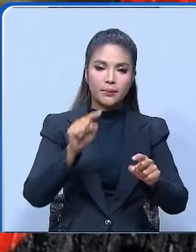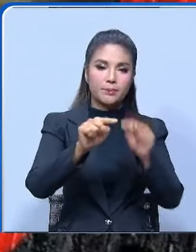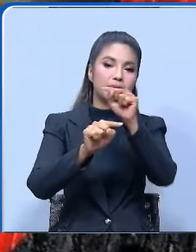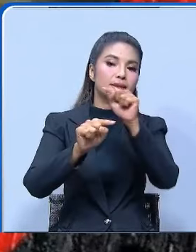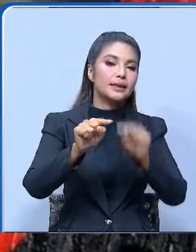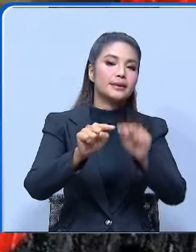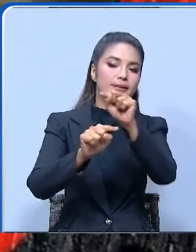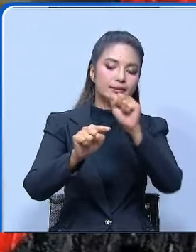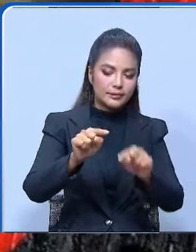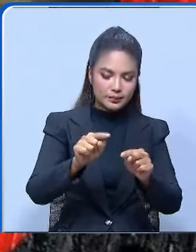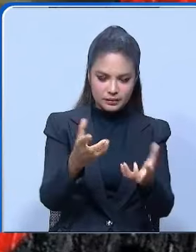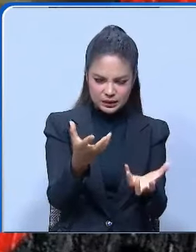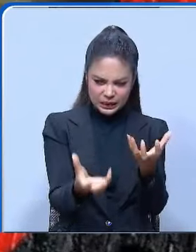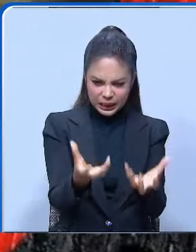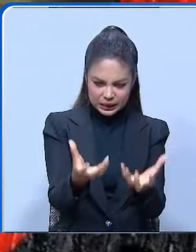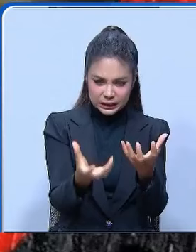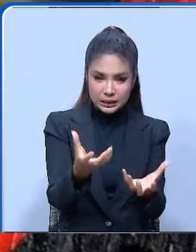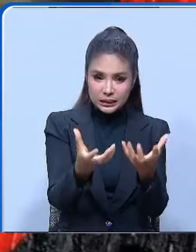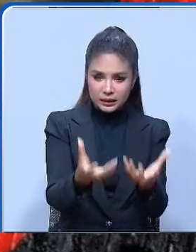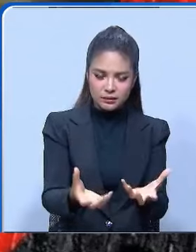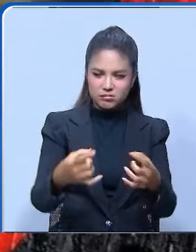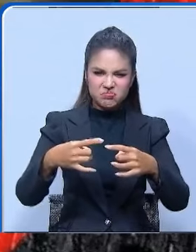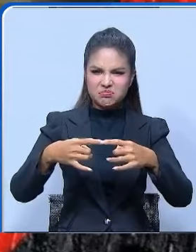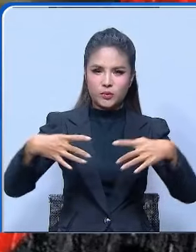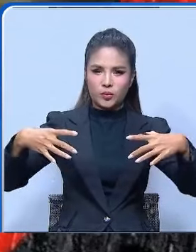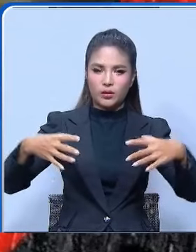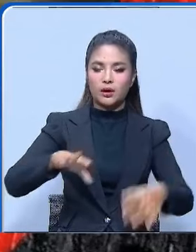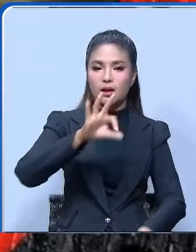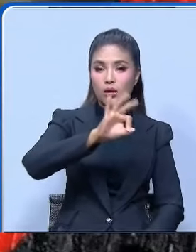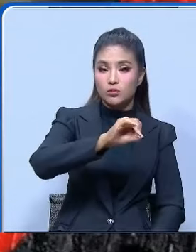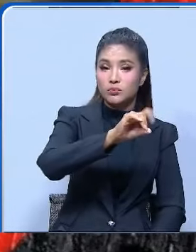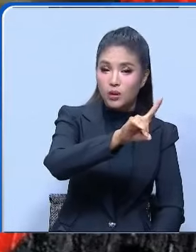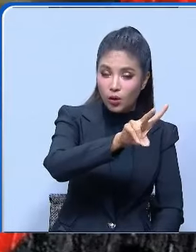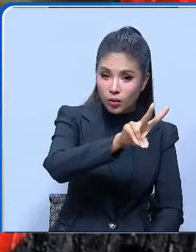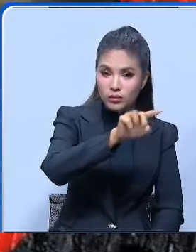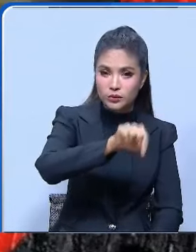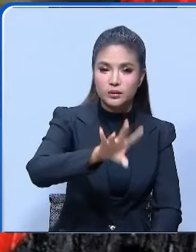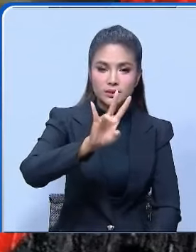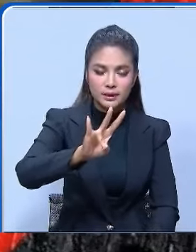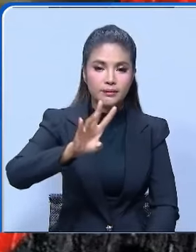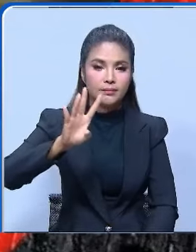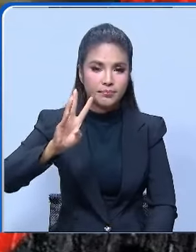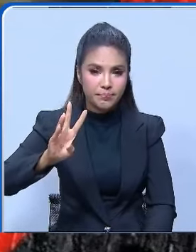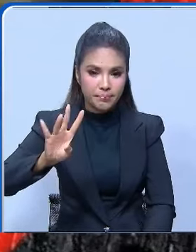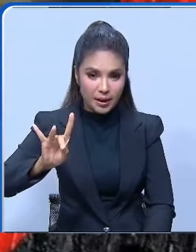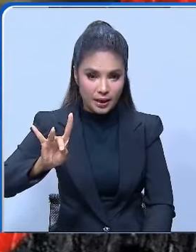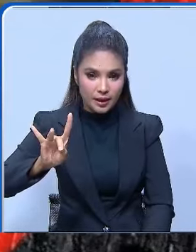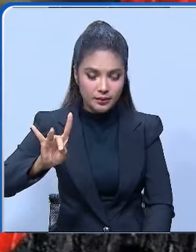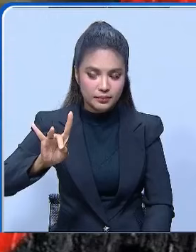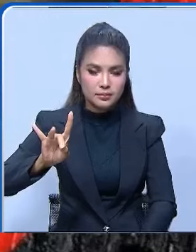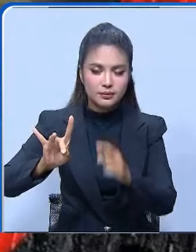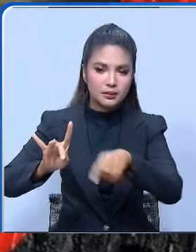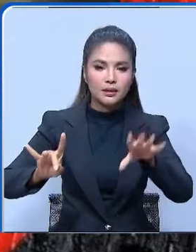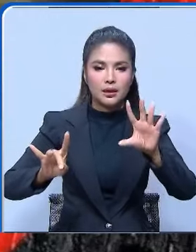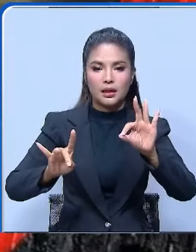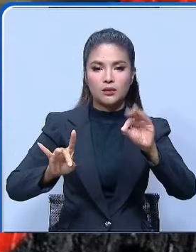องเนี่ยมันไม่ได้ค่ะคือมันมีเปอร์เซ็นต์ตั้งแต่ 92.78% ถึง 99.99% แต่ทั้งนี้สคบต้องไปตรวจส